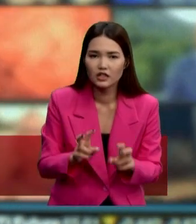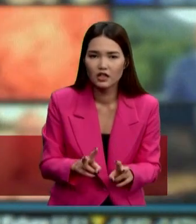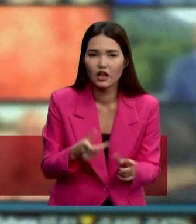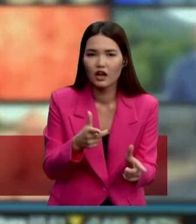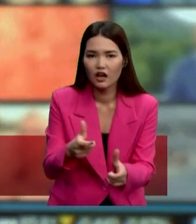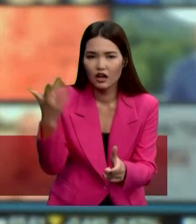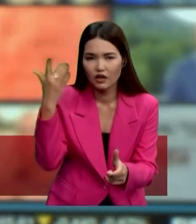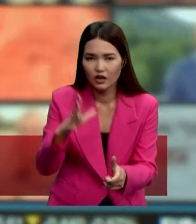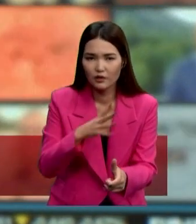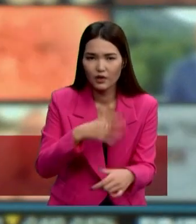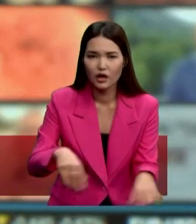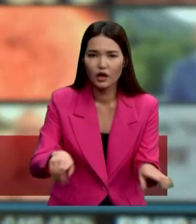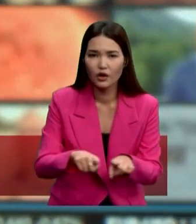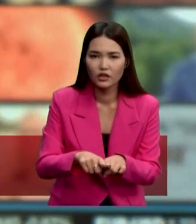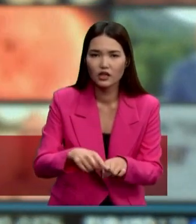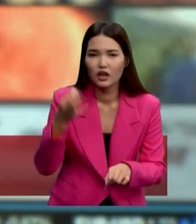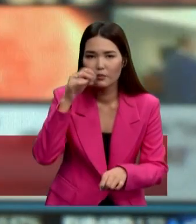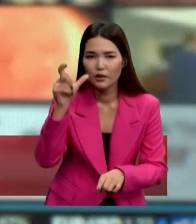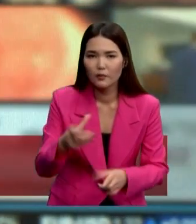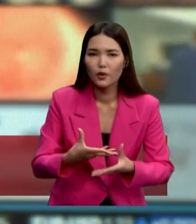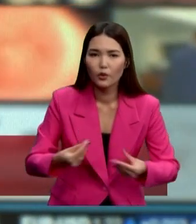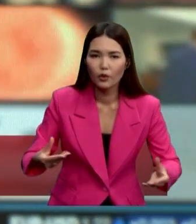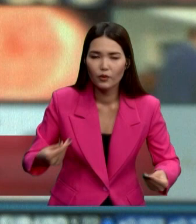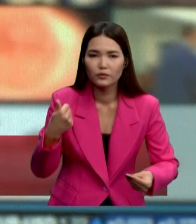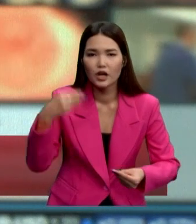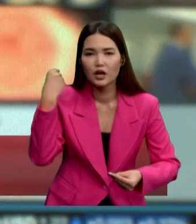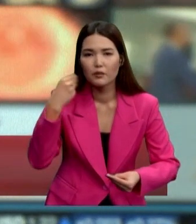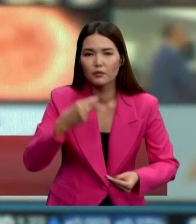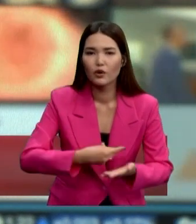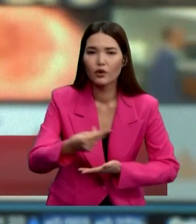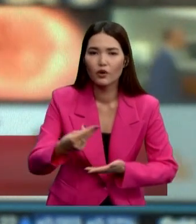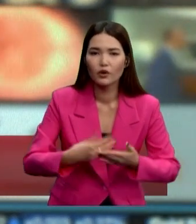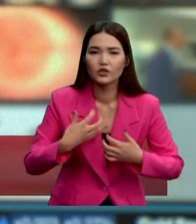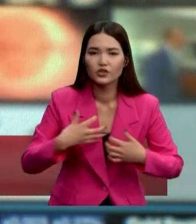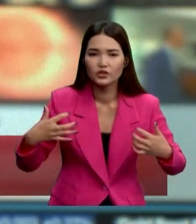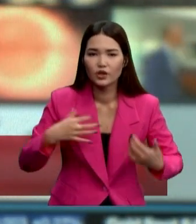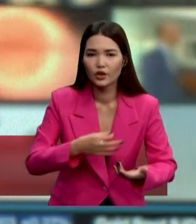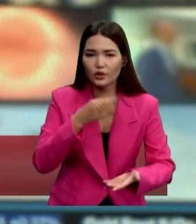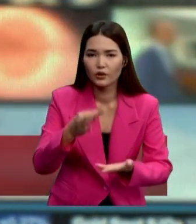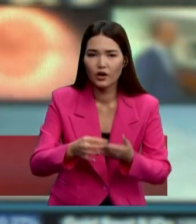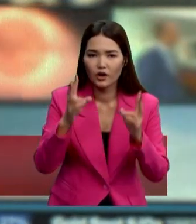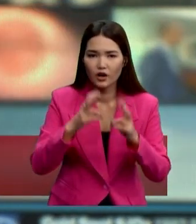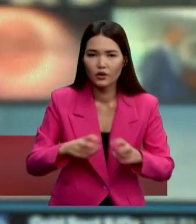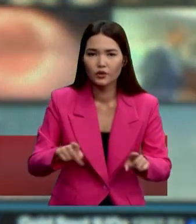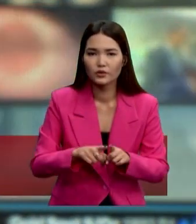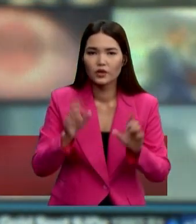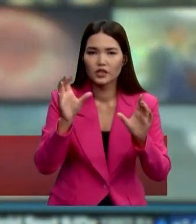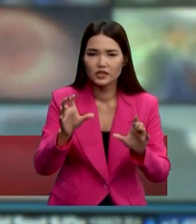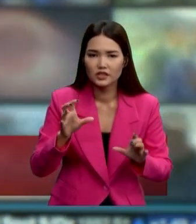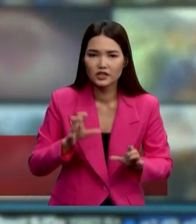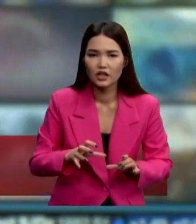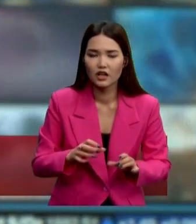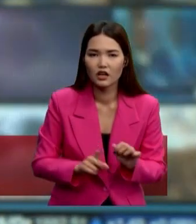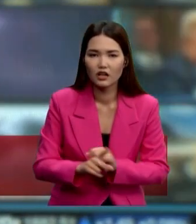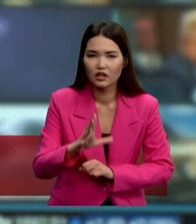атып тастаған. Осылайша маман көктемде ғана президент қол қойған жануарларға жауапкершілікпен қарау туралы заңды да бешіден